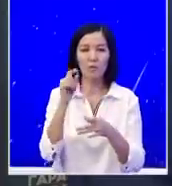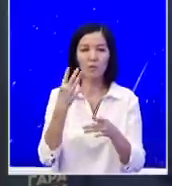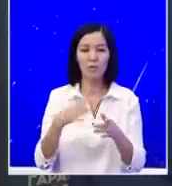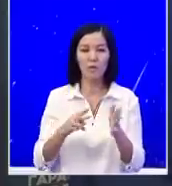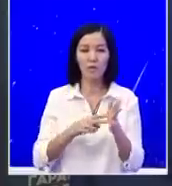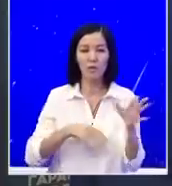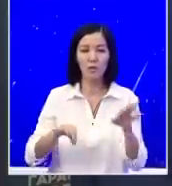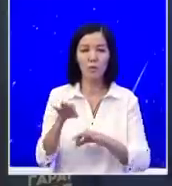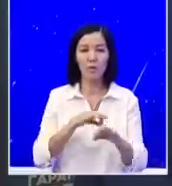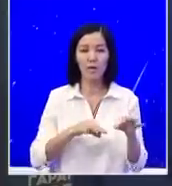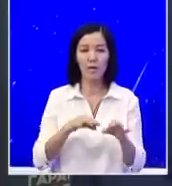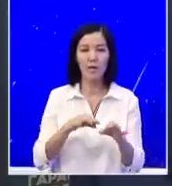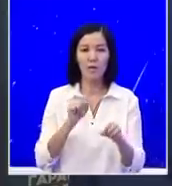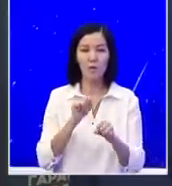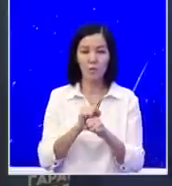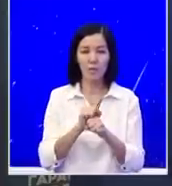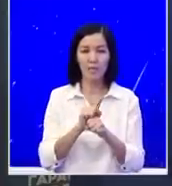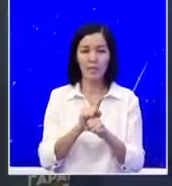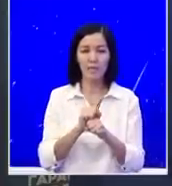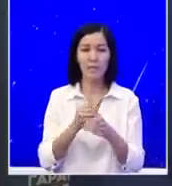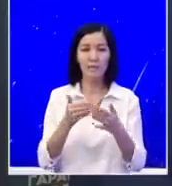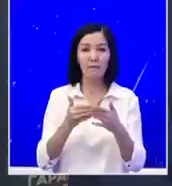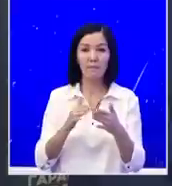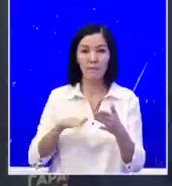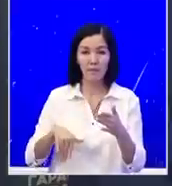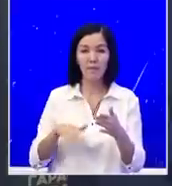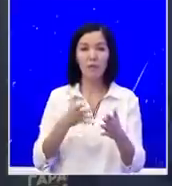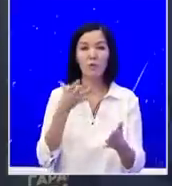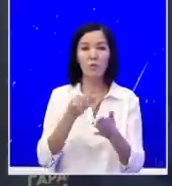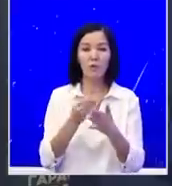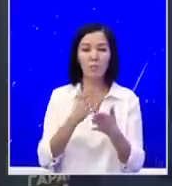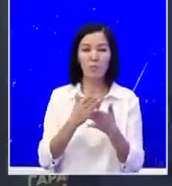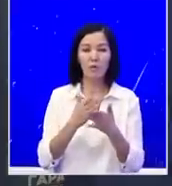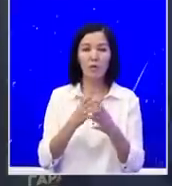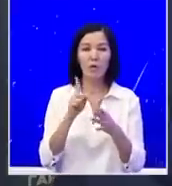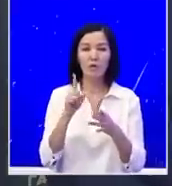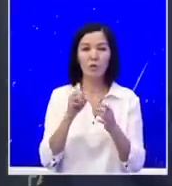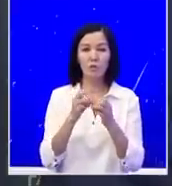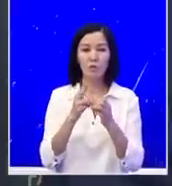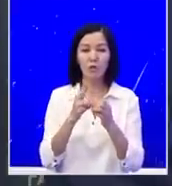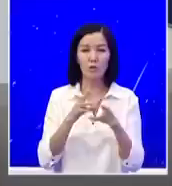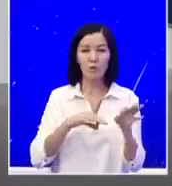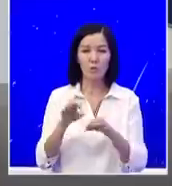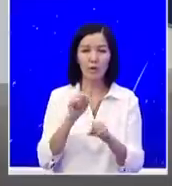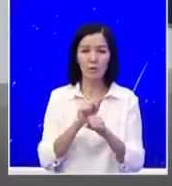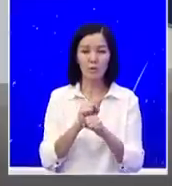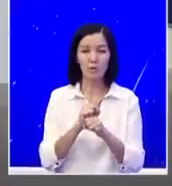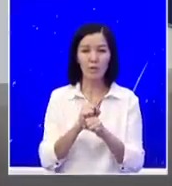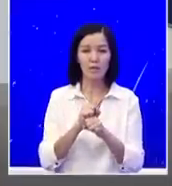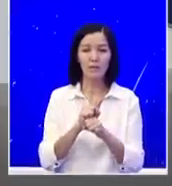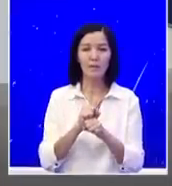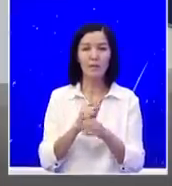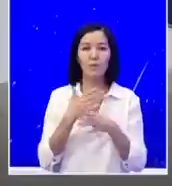жобаға біз отсрочка бердік, және кепілдік бойынша 112 жобаға отсрочка бердік. Даму қоры